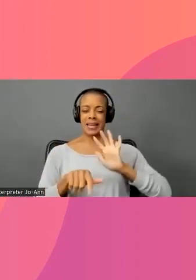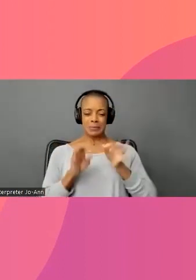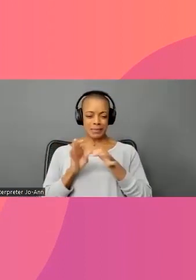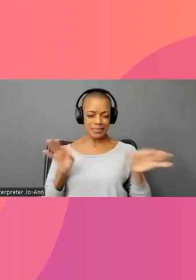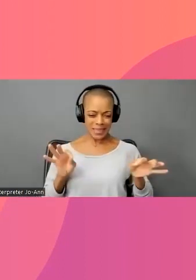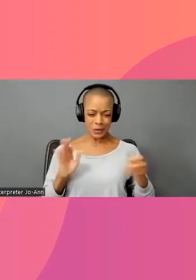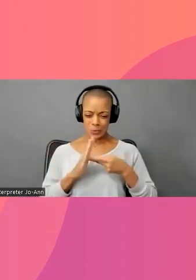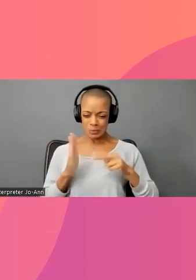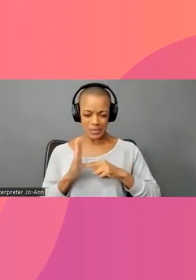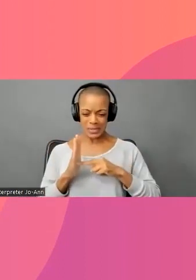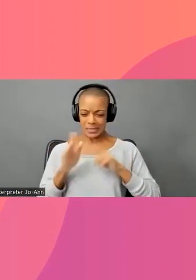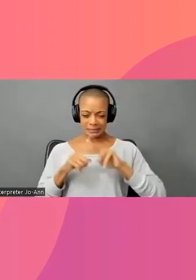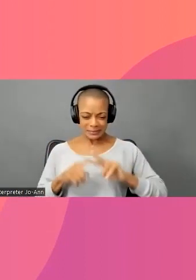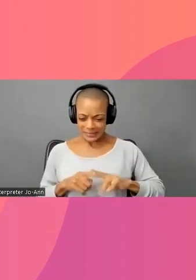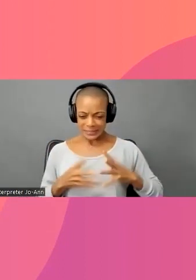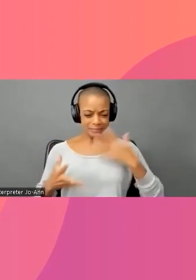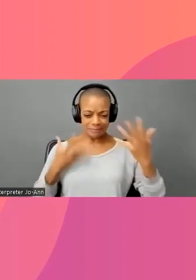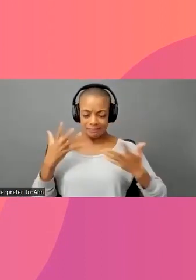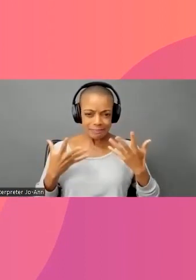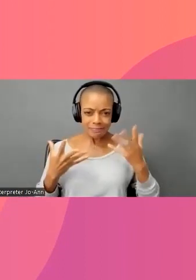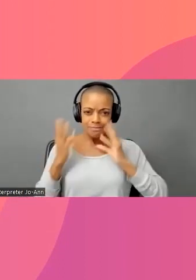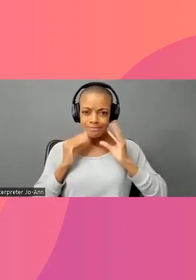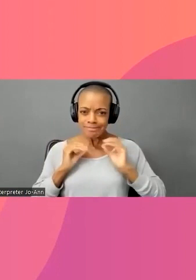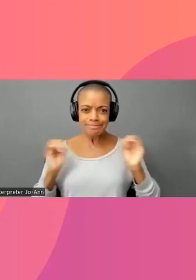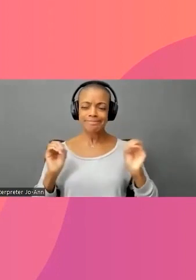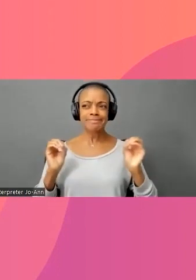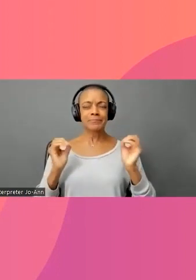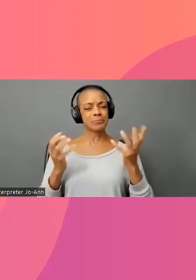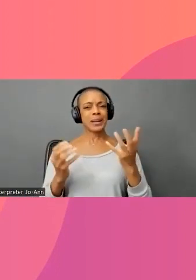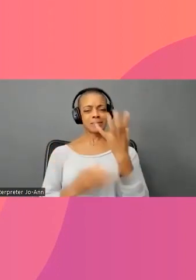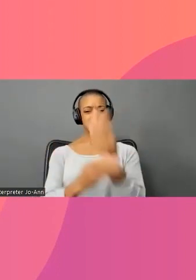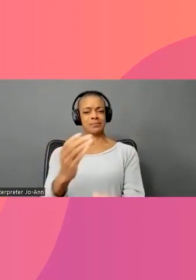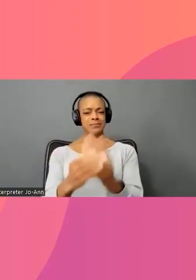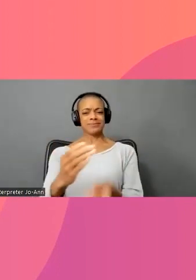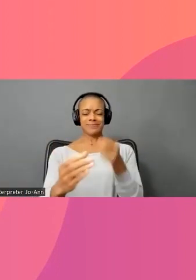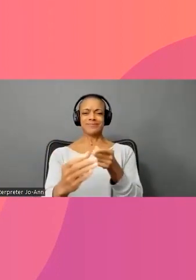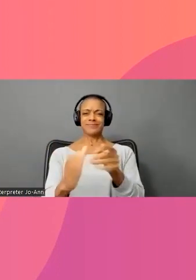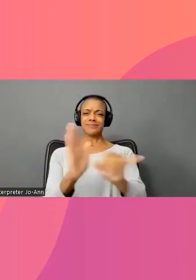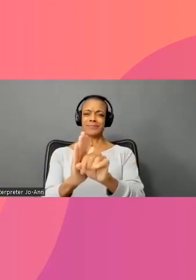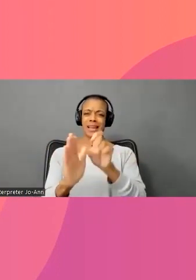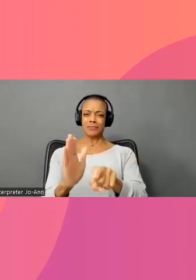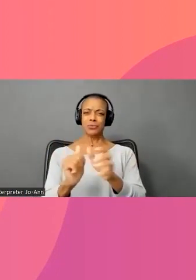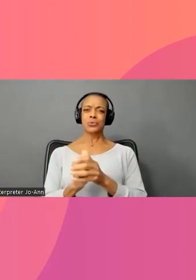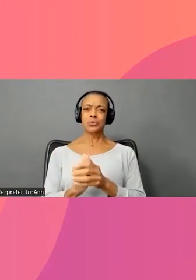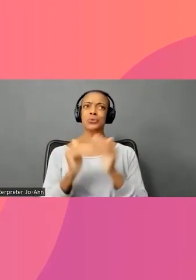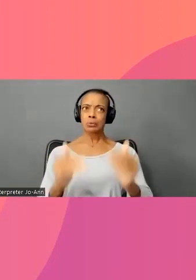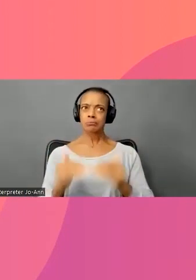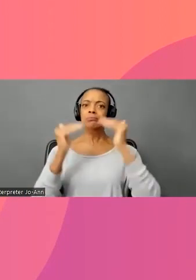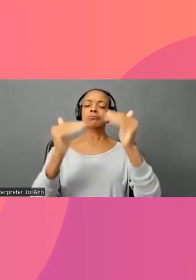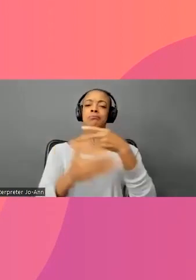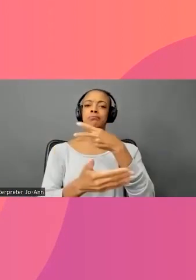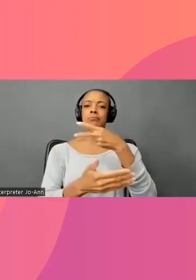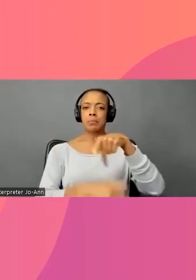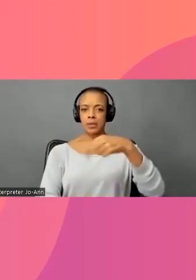n'avais pas le langage pour articuler ce que mon frère connaissait, mais je savais qu'il y avait un écart à combler. J'ai